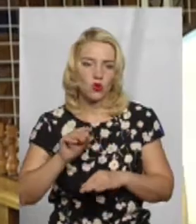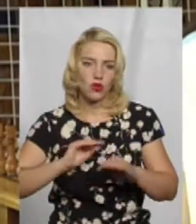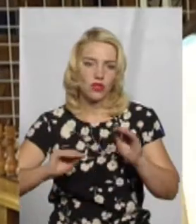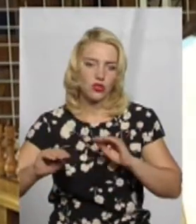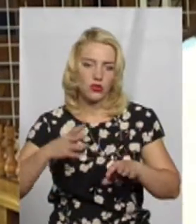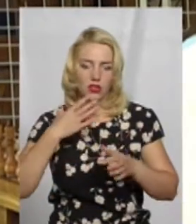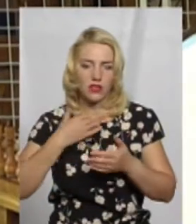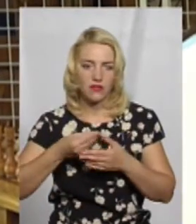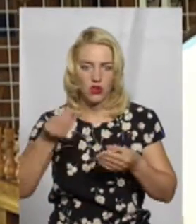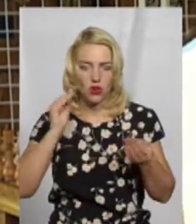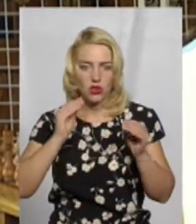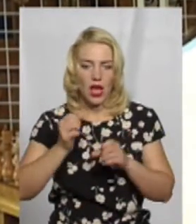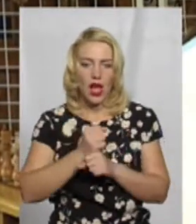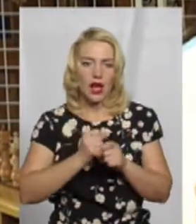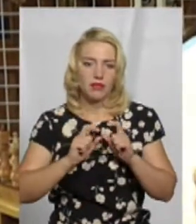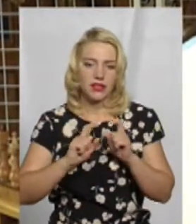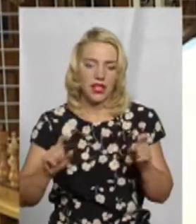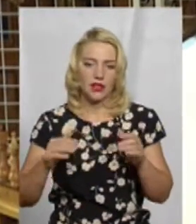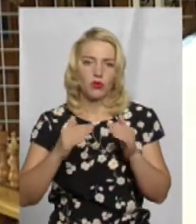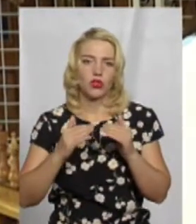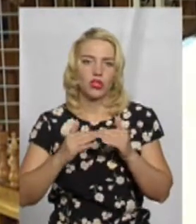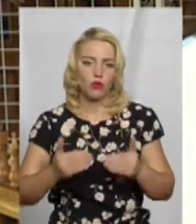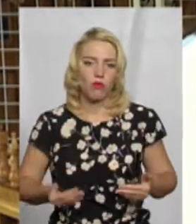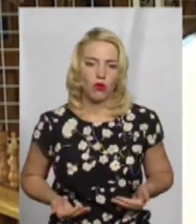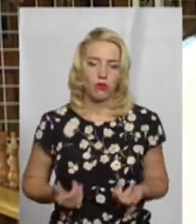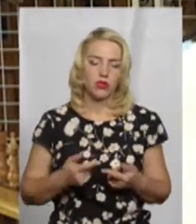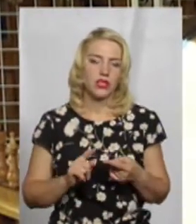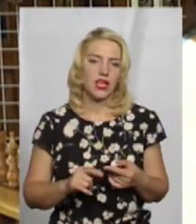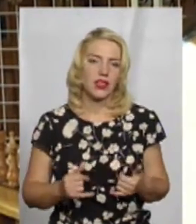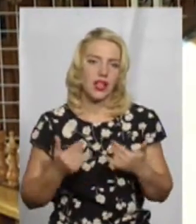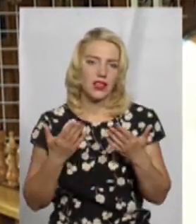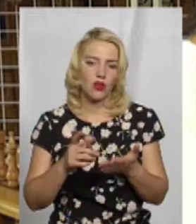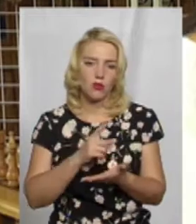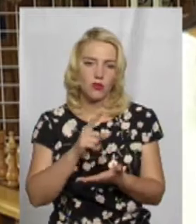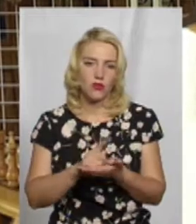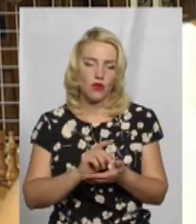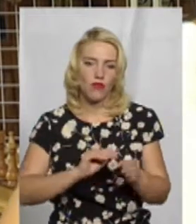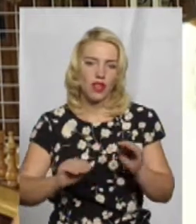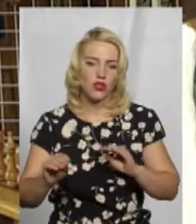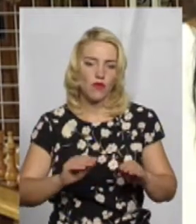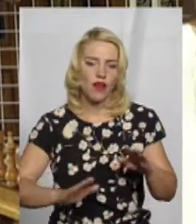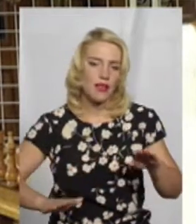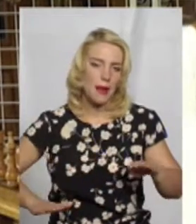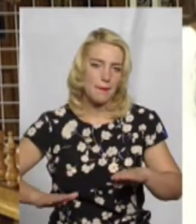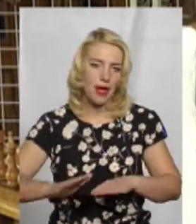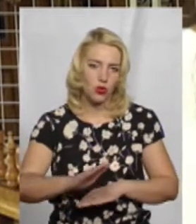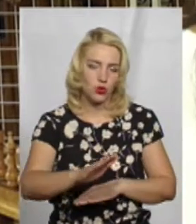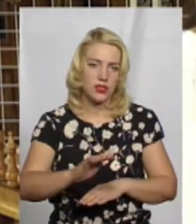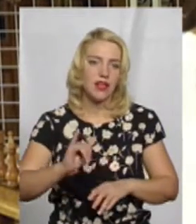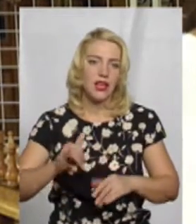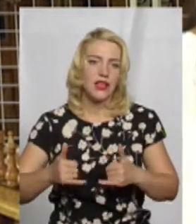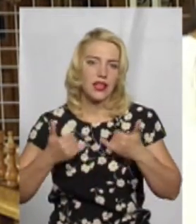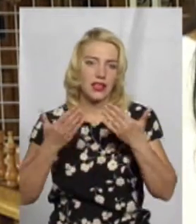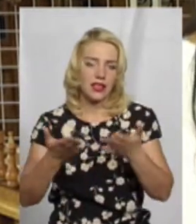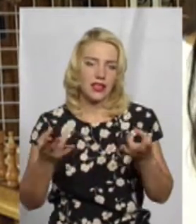Аптеки, будинки побуту – це обов'язково для них влаштування пандусів. І для них